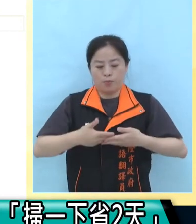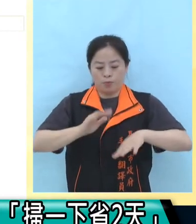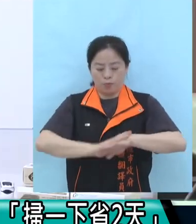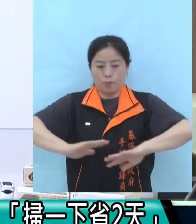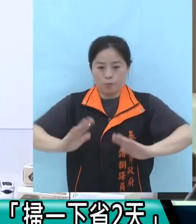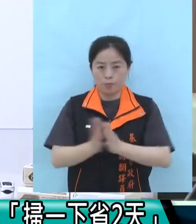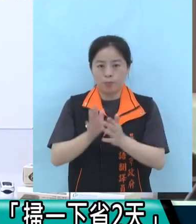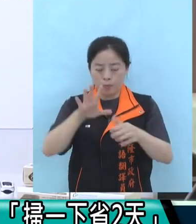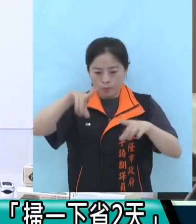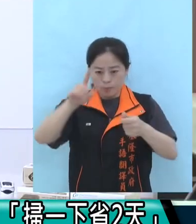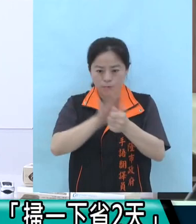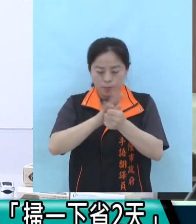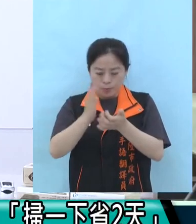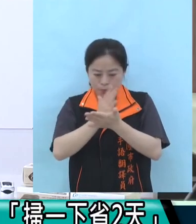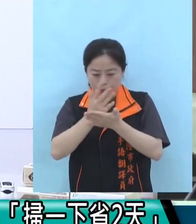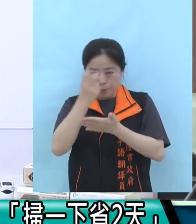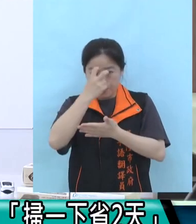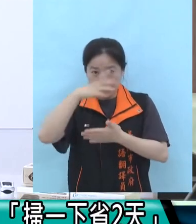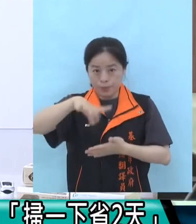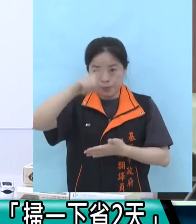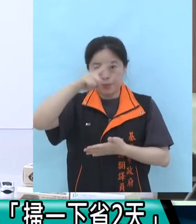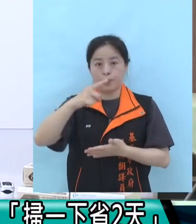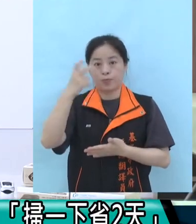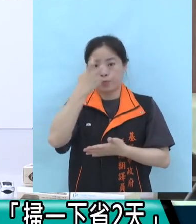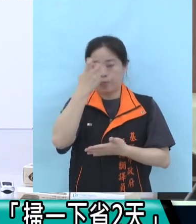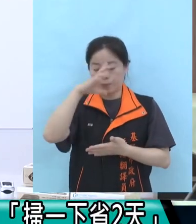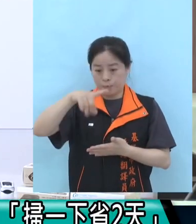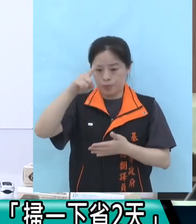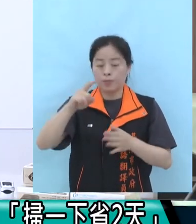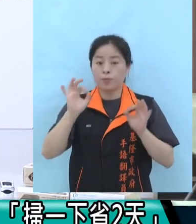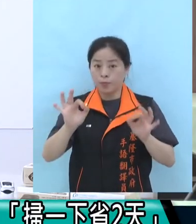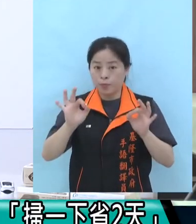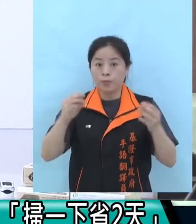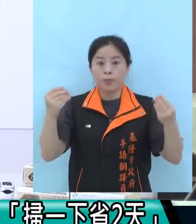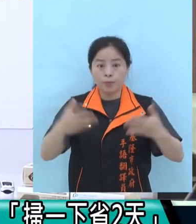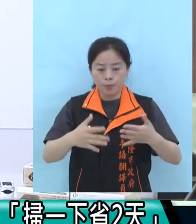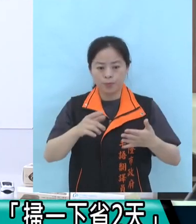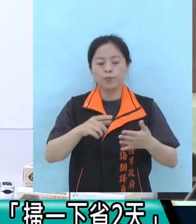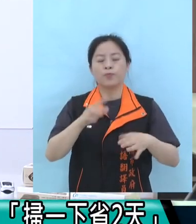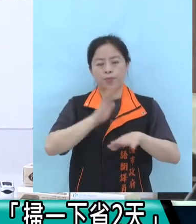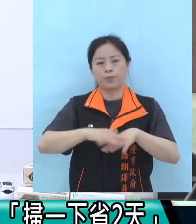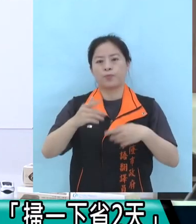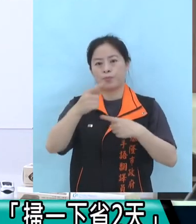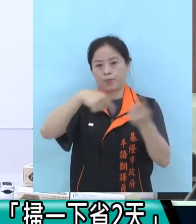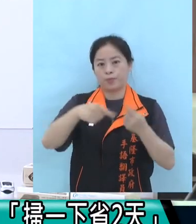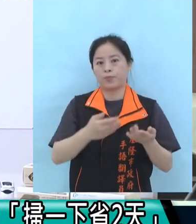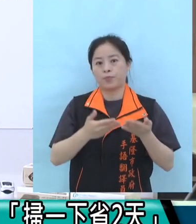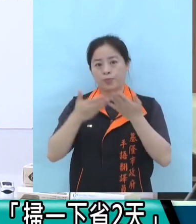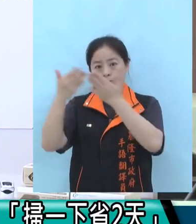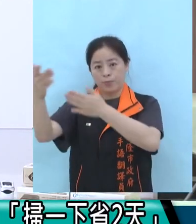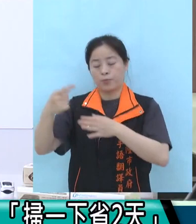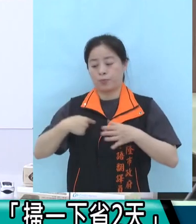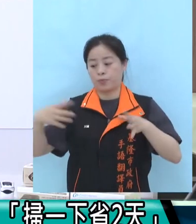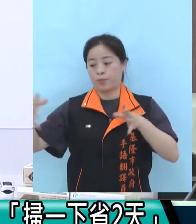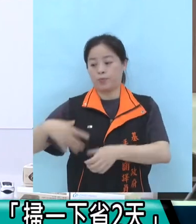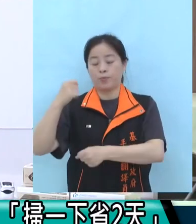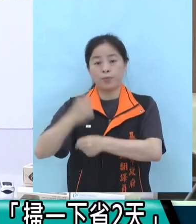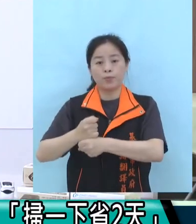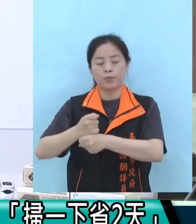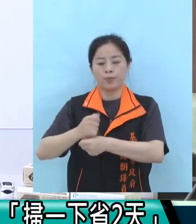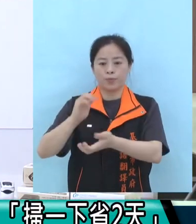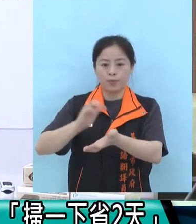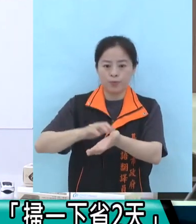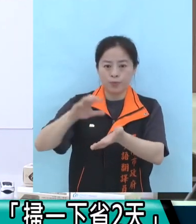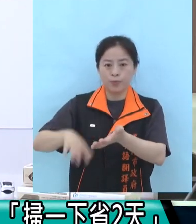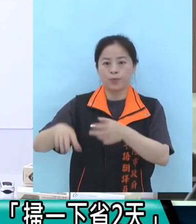步的一个审查，初步审查没有问题，就会传送给跟我们合作的 医疗